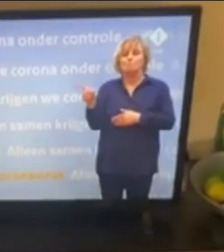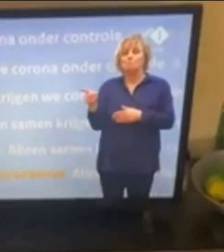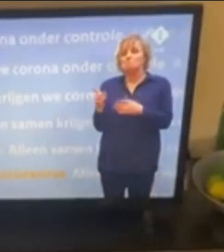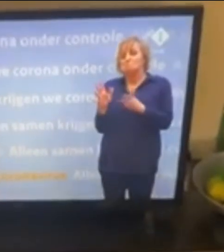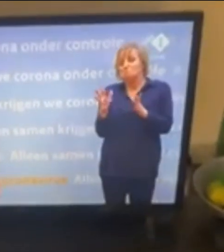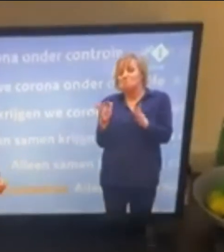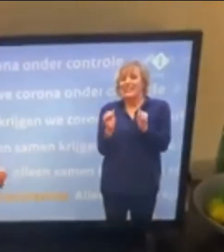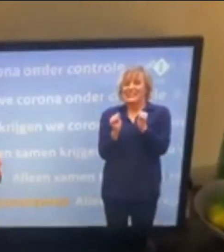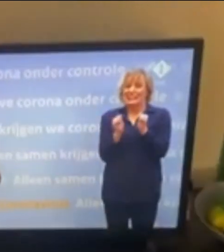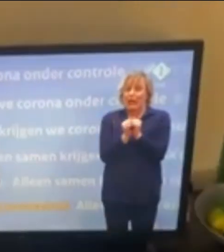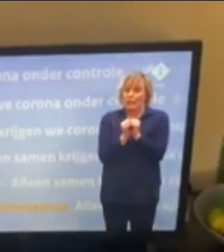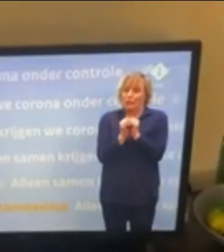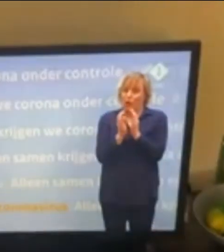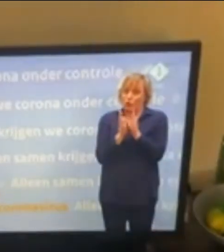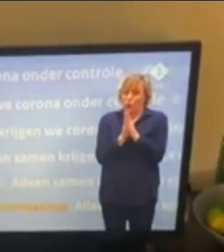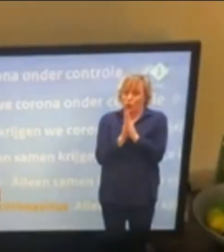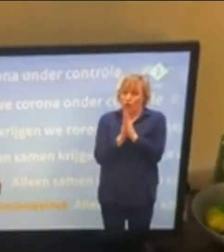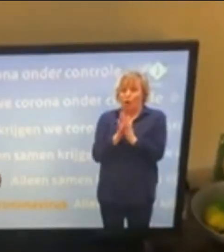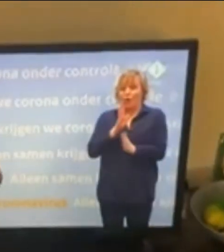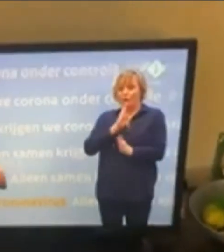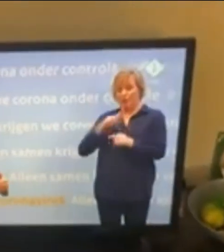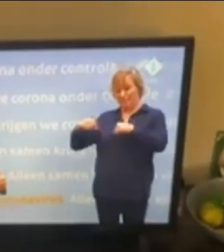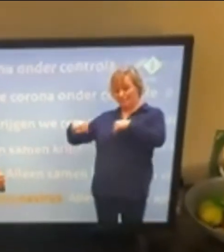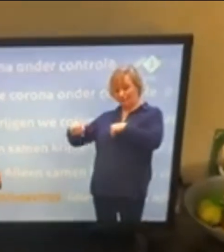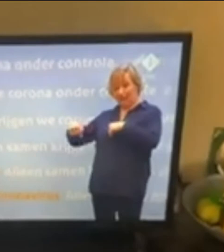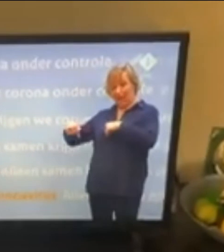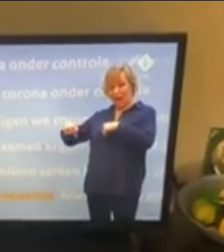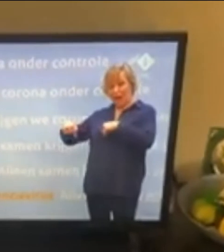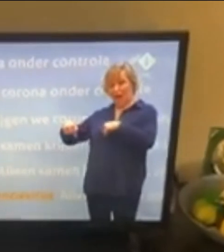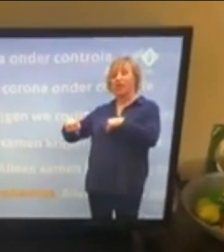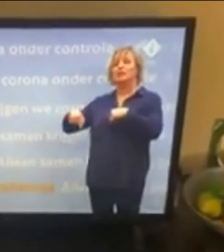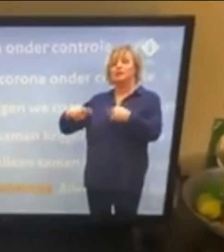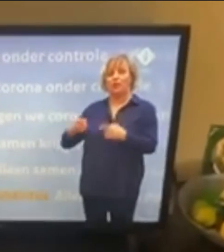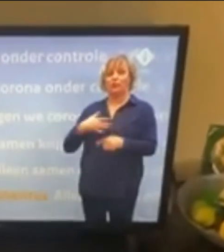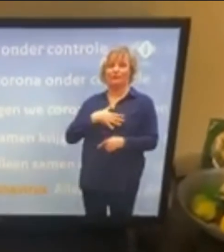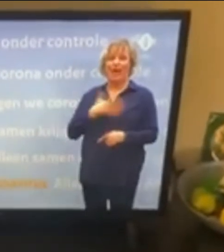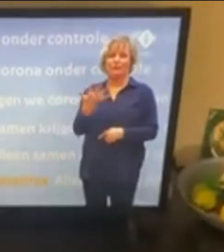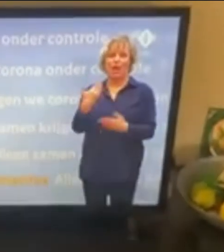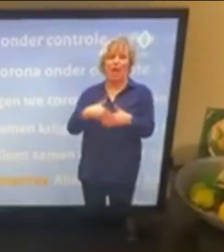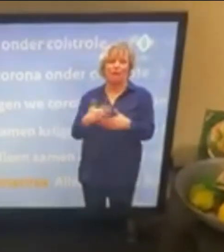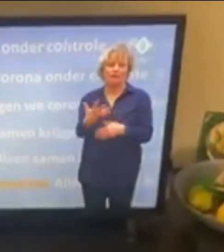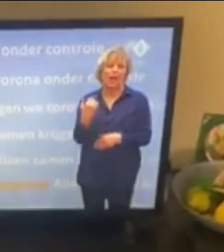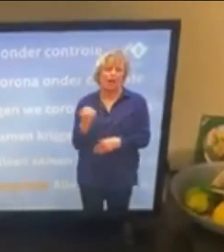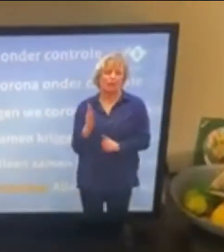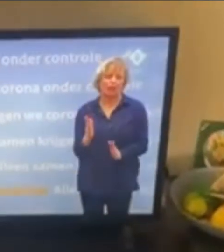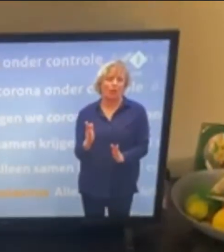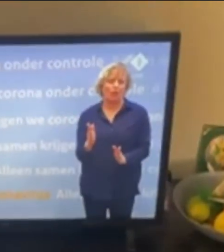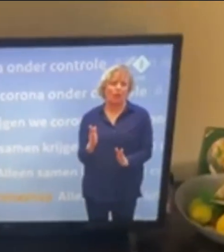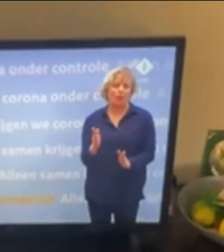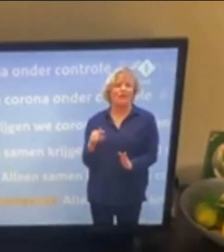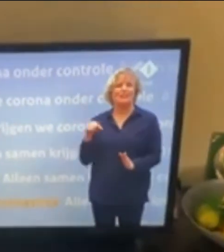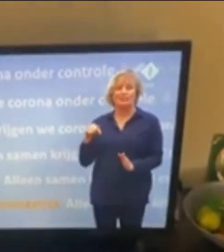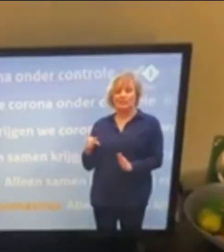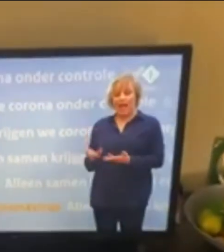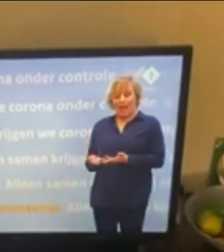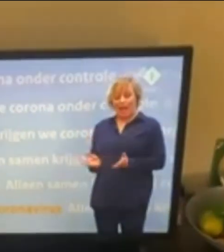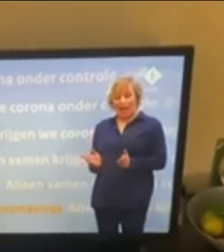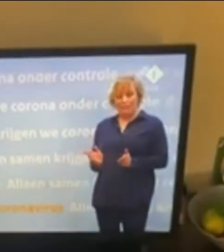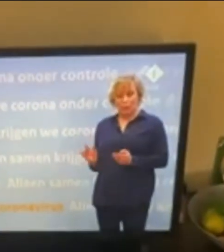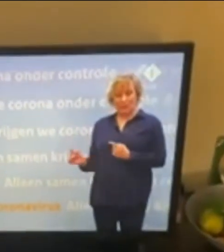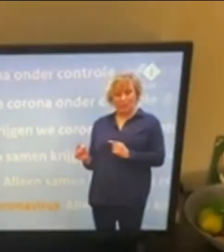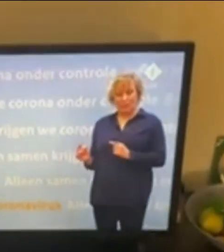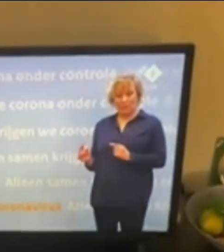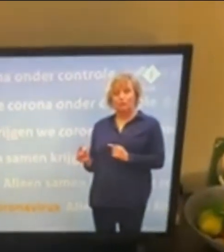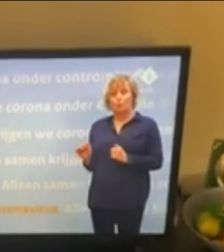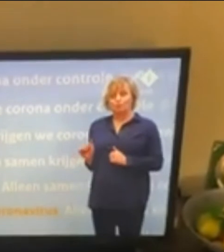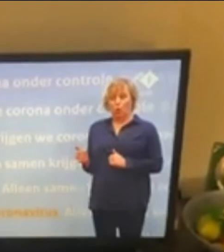zondag. Zou het Kamerdebat vandaag zijn, dan hadden we vrijdagavond kunnen halen. We zijn even aan het uitzoeken of je met een Kamerdebat morgen de zaterdagavond